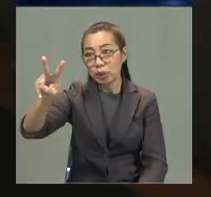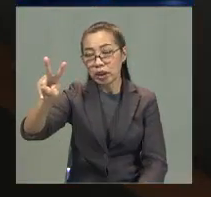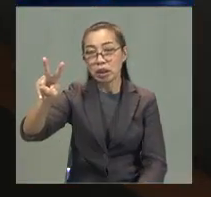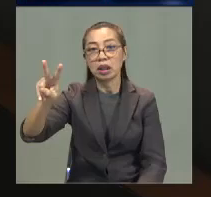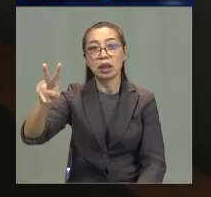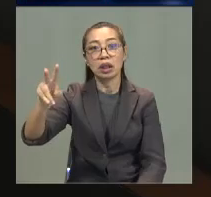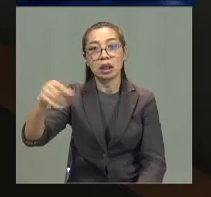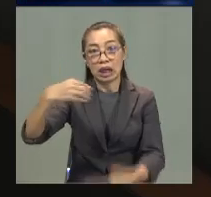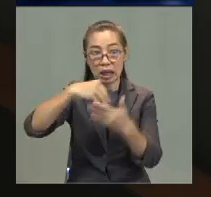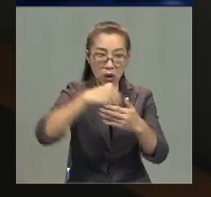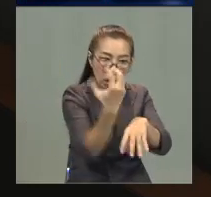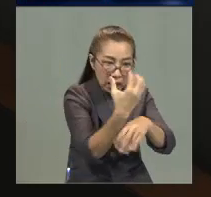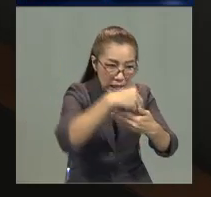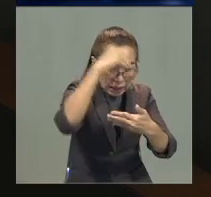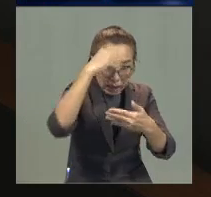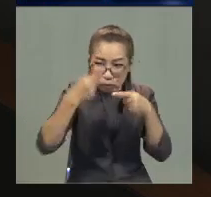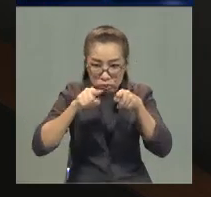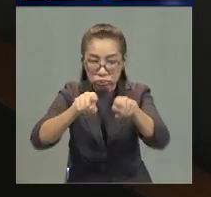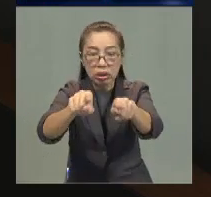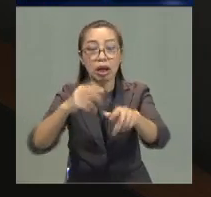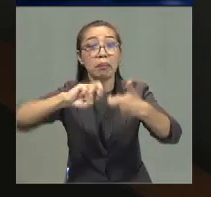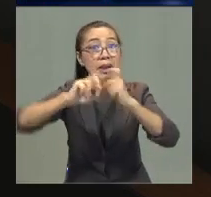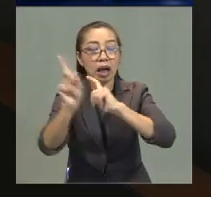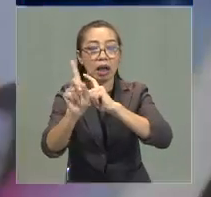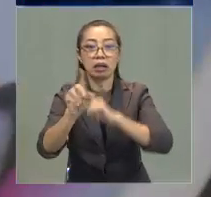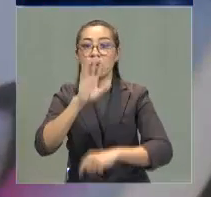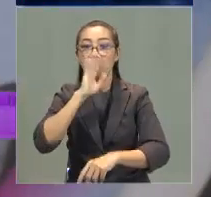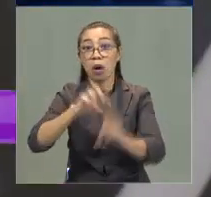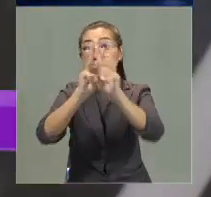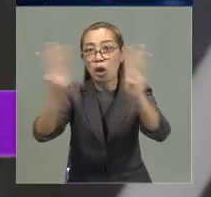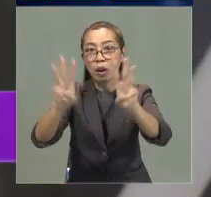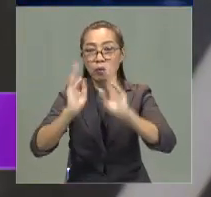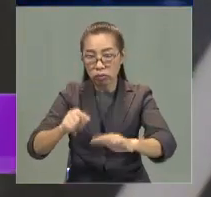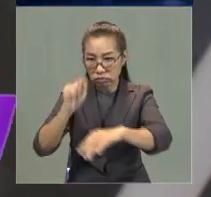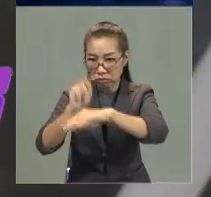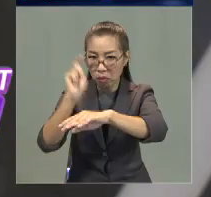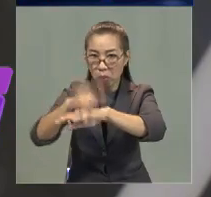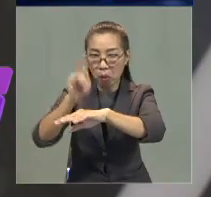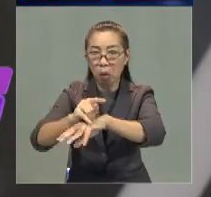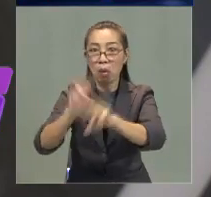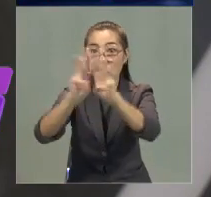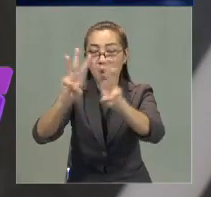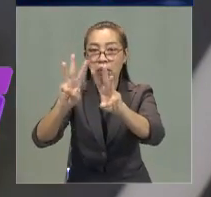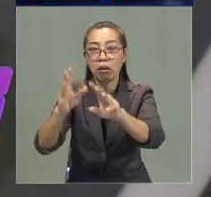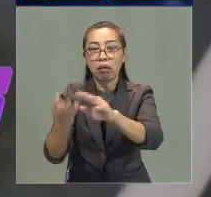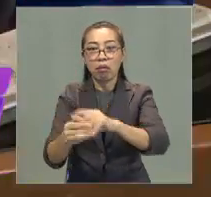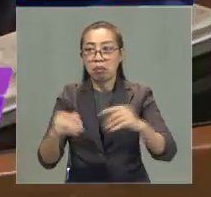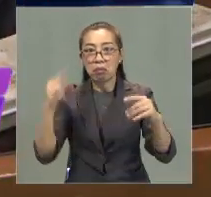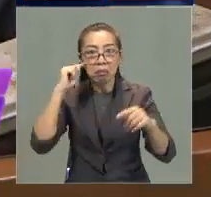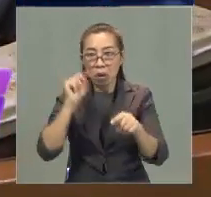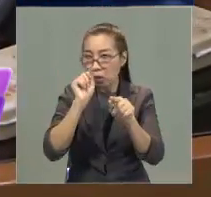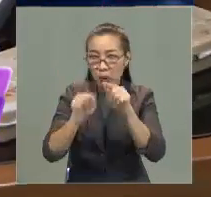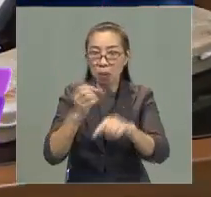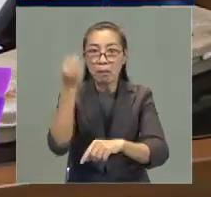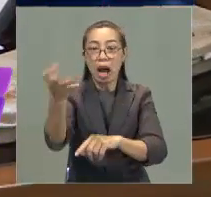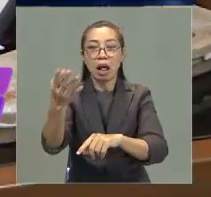การเรียนการสอนครั้งนี้ไปด้วยปัญหาที่เกิดขึ้นก็คือพอคนเข้าไปเยอะๆเว็บไซต์ก็ล่มตั้งแต่ช่วงเช้าที่ผ่านมา